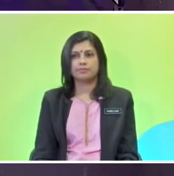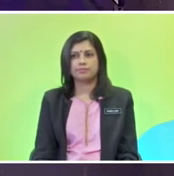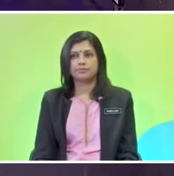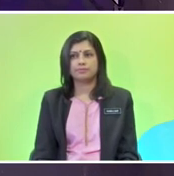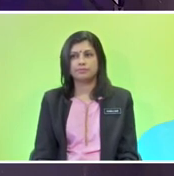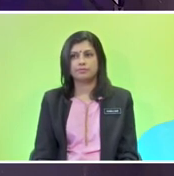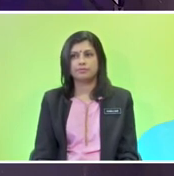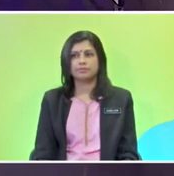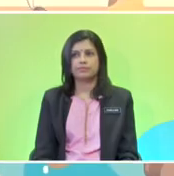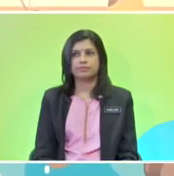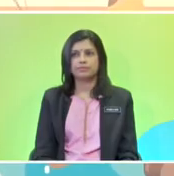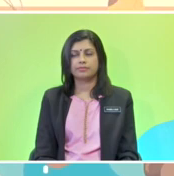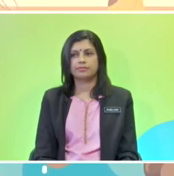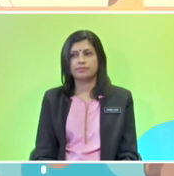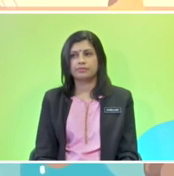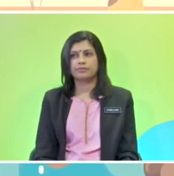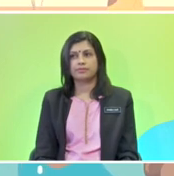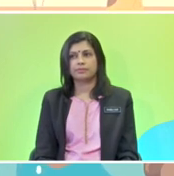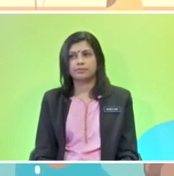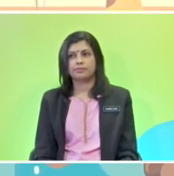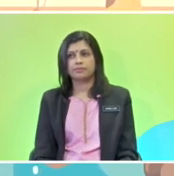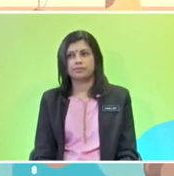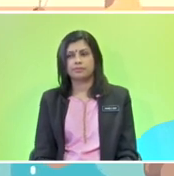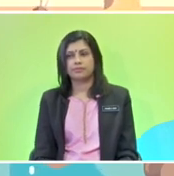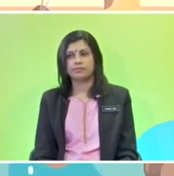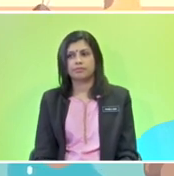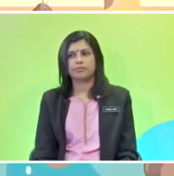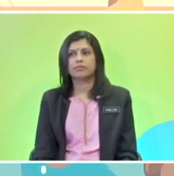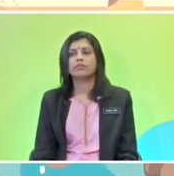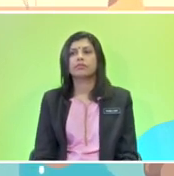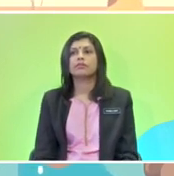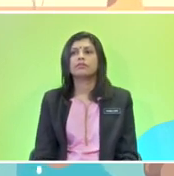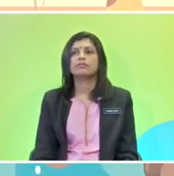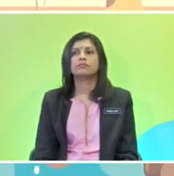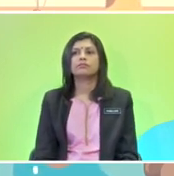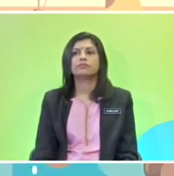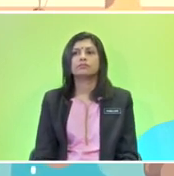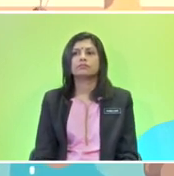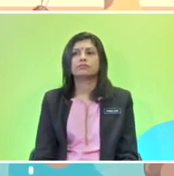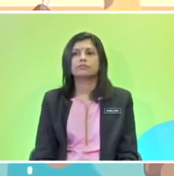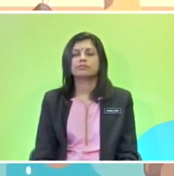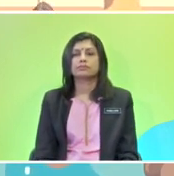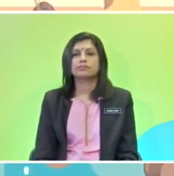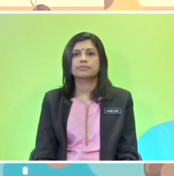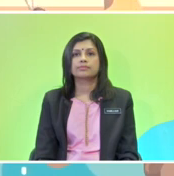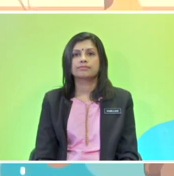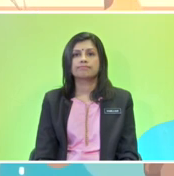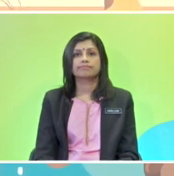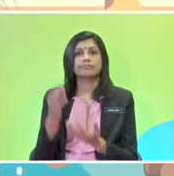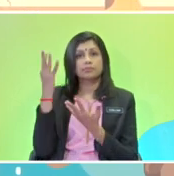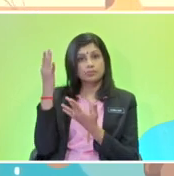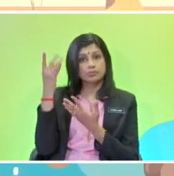Tasnim dah siap ke? Boleh tolong adik Alif tunjukkan jawapan? Okey. Sebab ini dia kumpul semula,